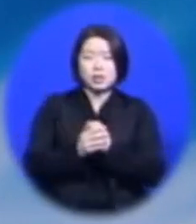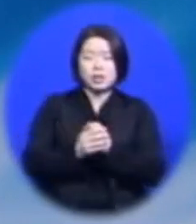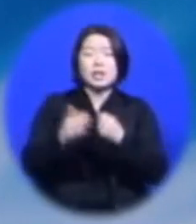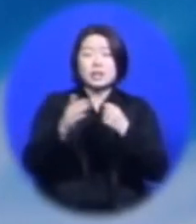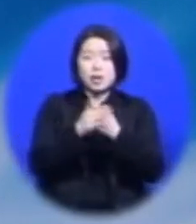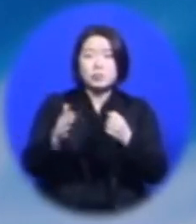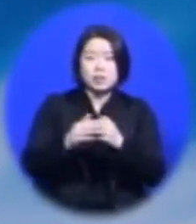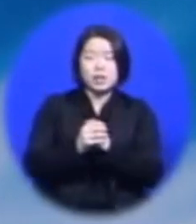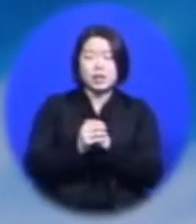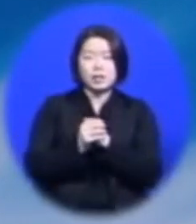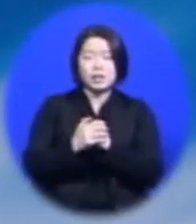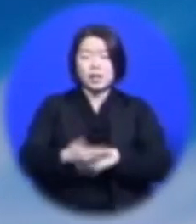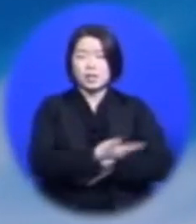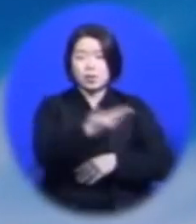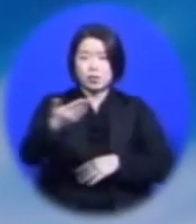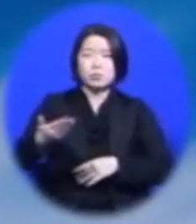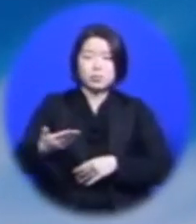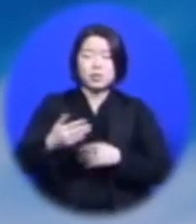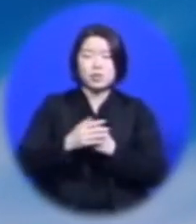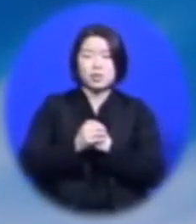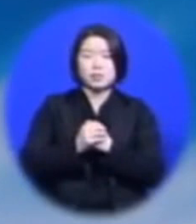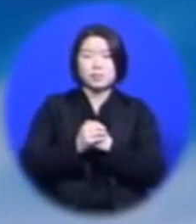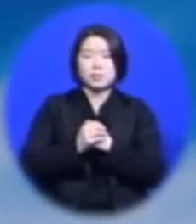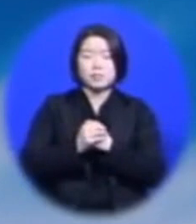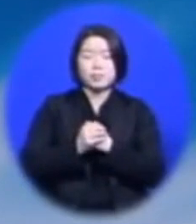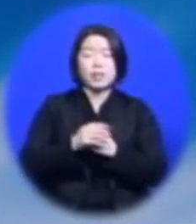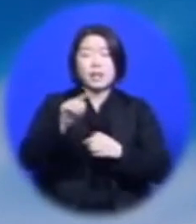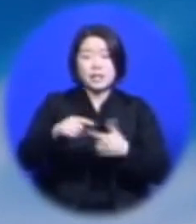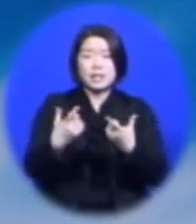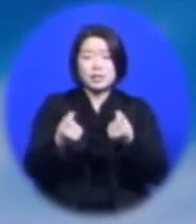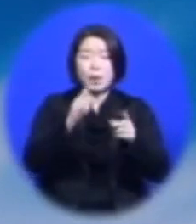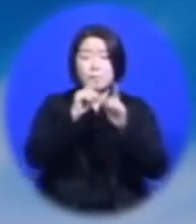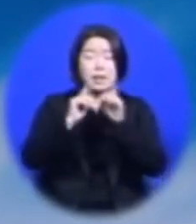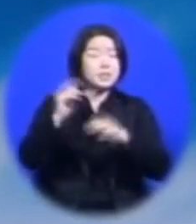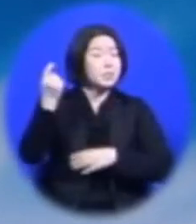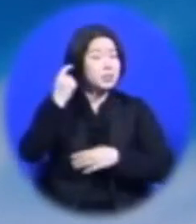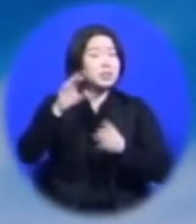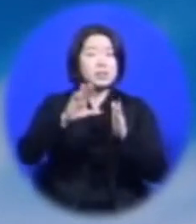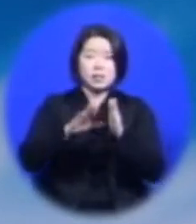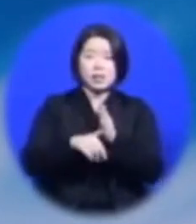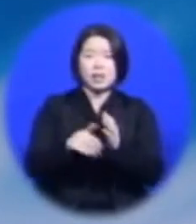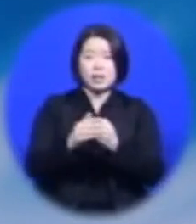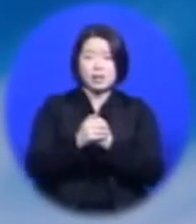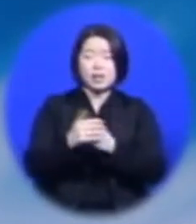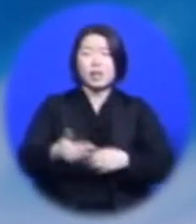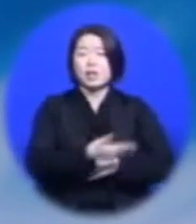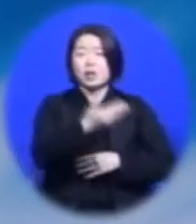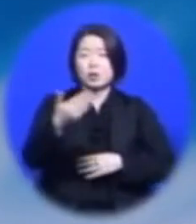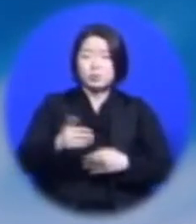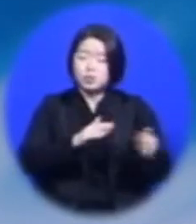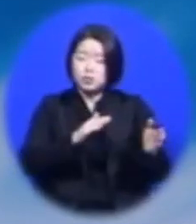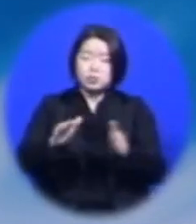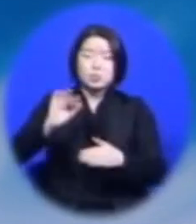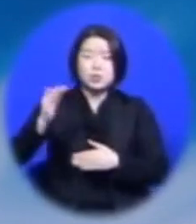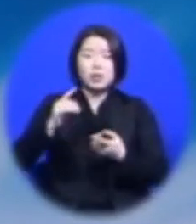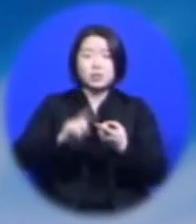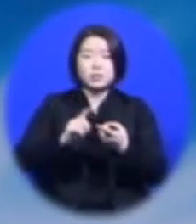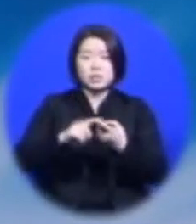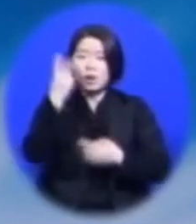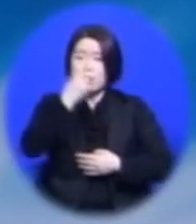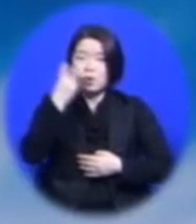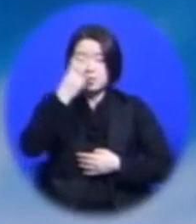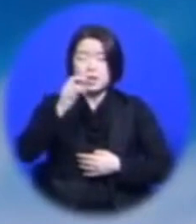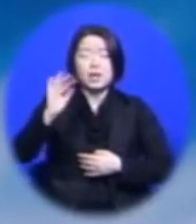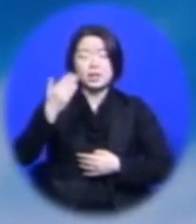그러므로 여러분이 이런 말씀을 들을 때 여러분이 준비되었는지를 점검해 봐야